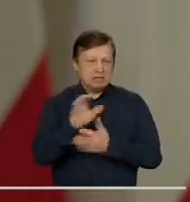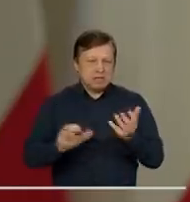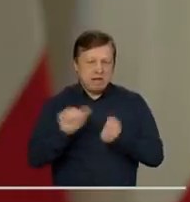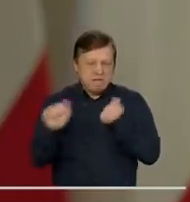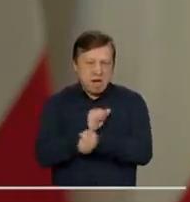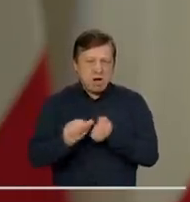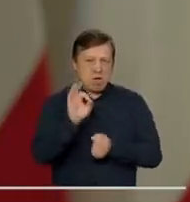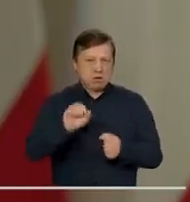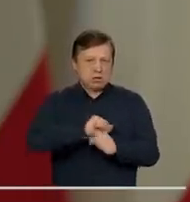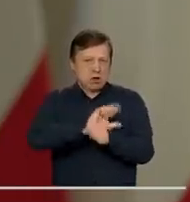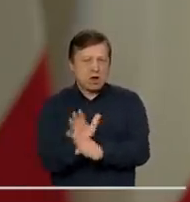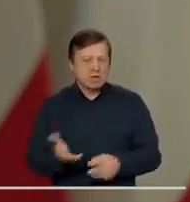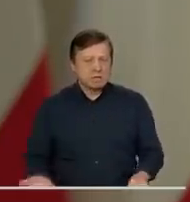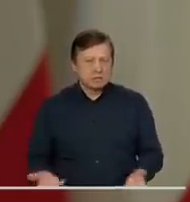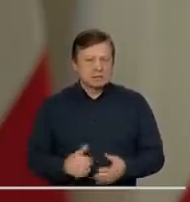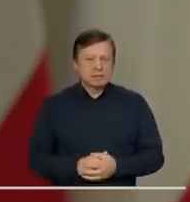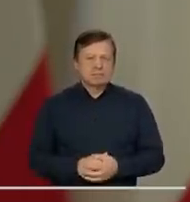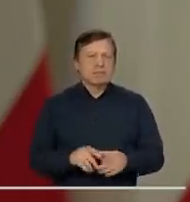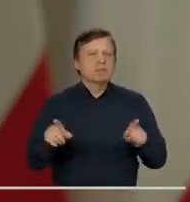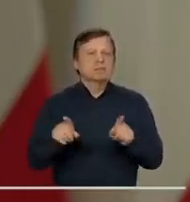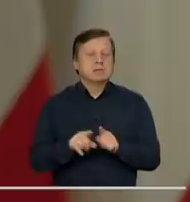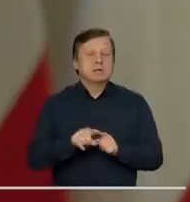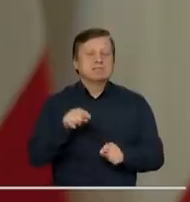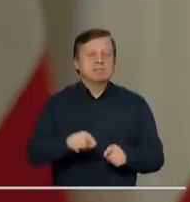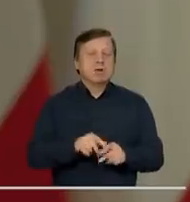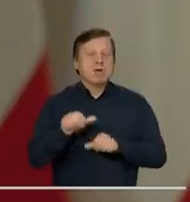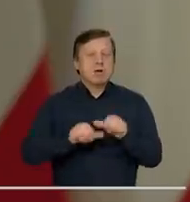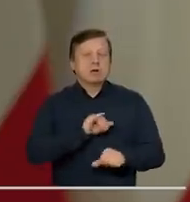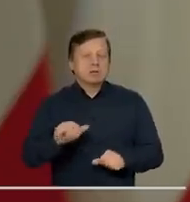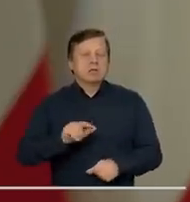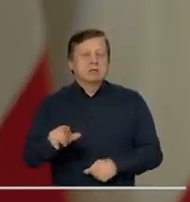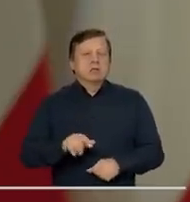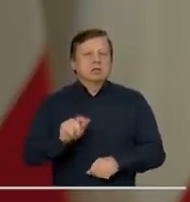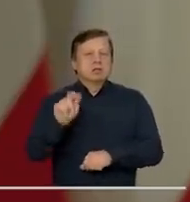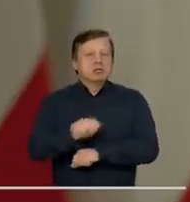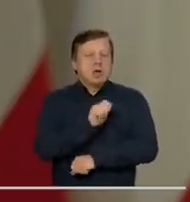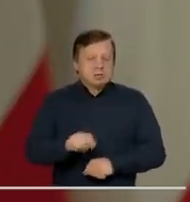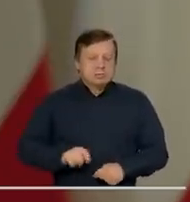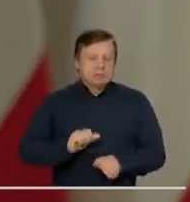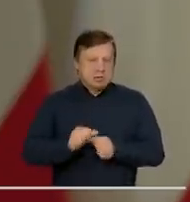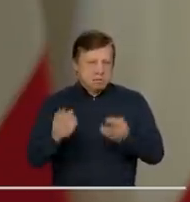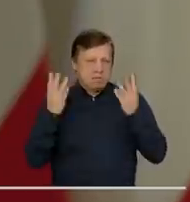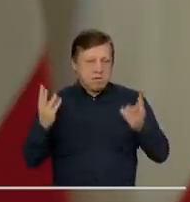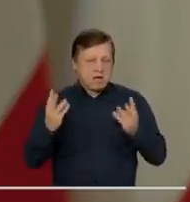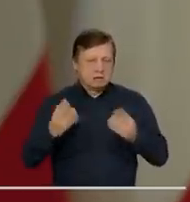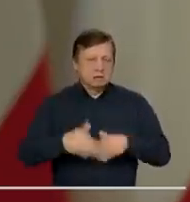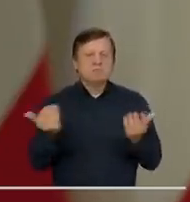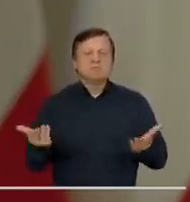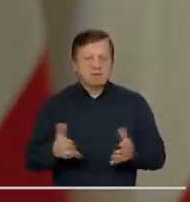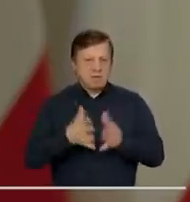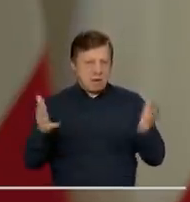epidemią koronawirusa. Przypada też w szczególnym dla chrześcijan symbolicznym dniu, w Wielki